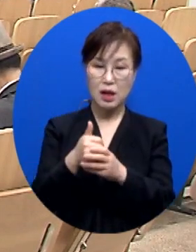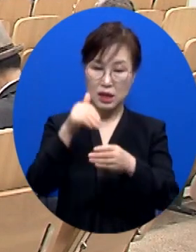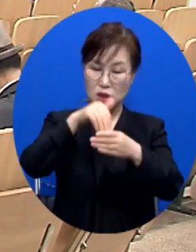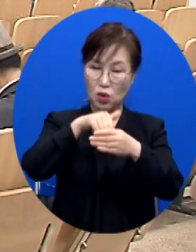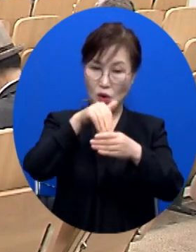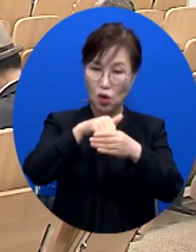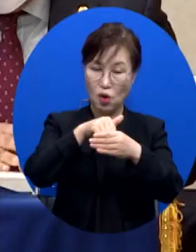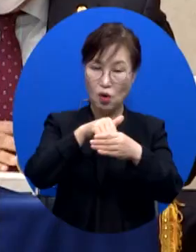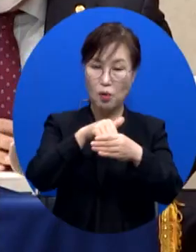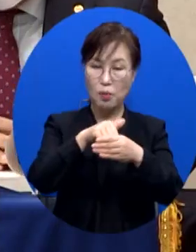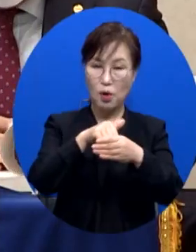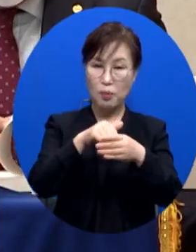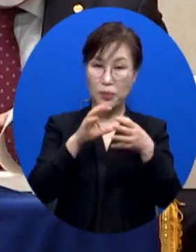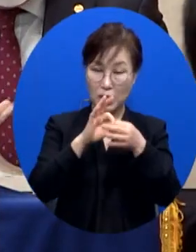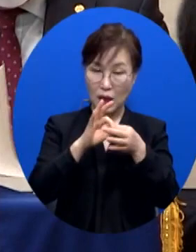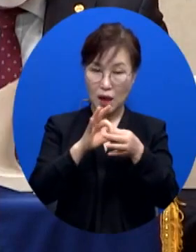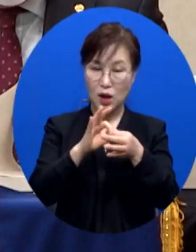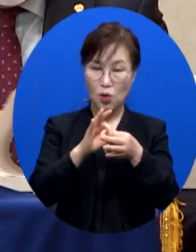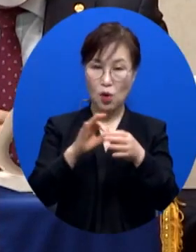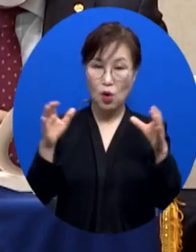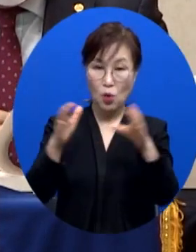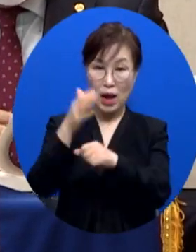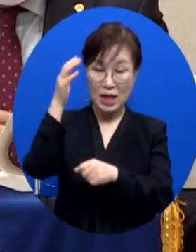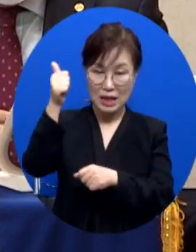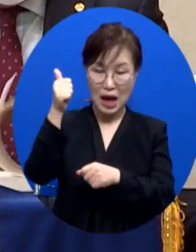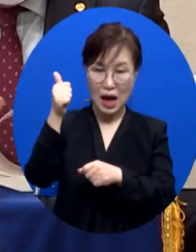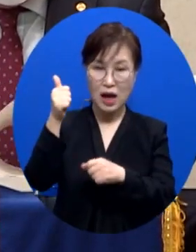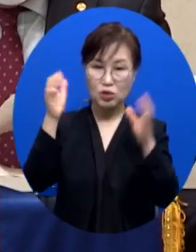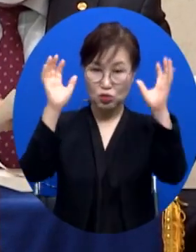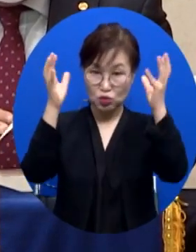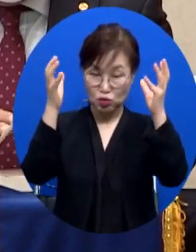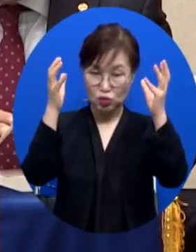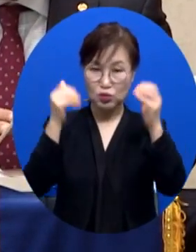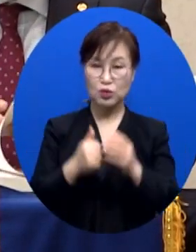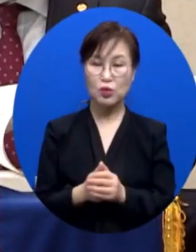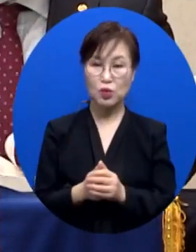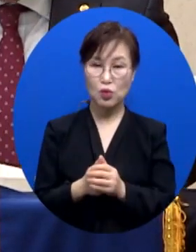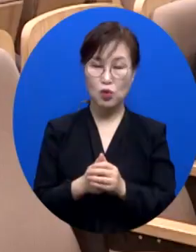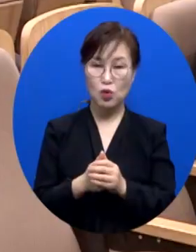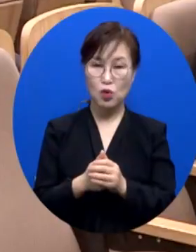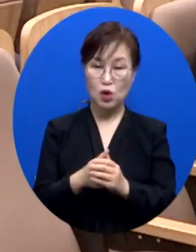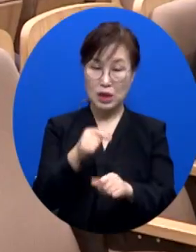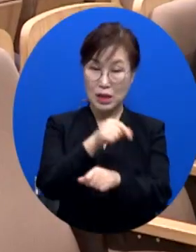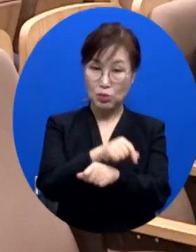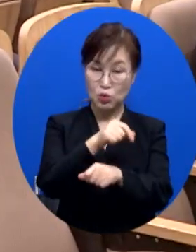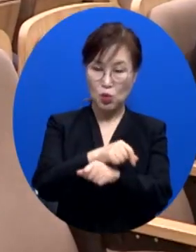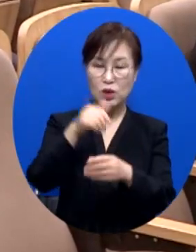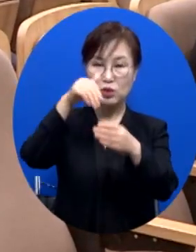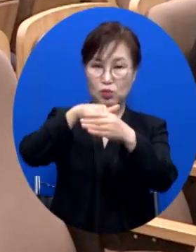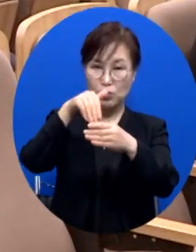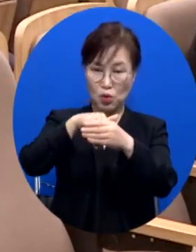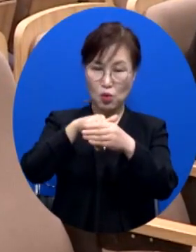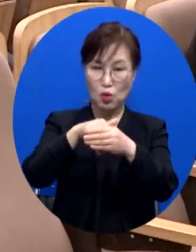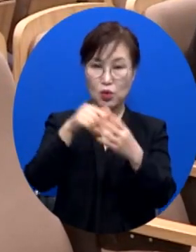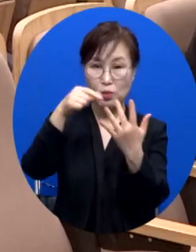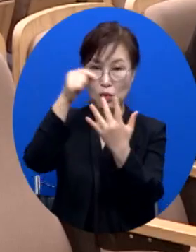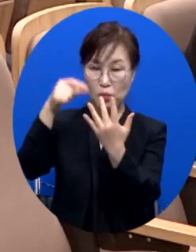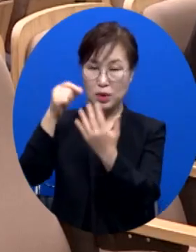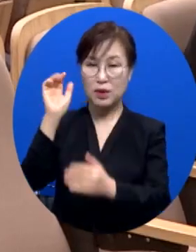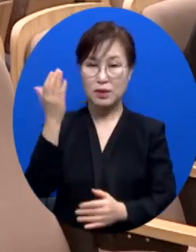따라 정기총회에서 박수로 추대될 전망이며 사무총장은 총대 투표로 선출됩니다. 사무총장